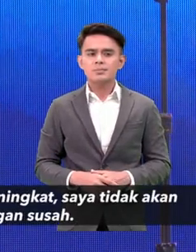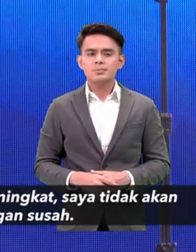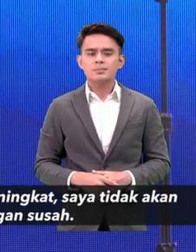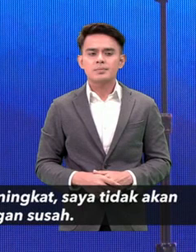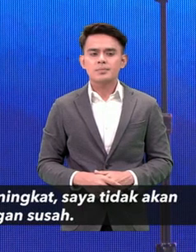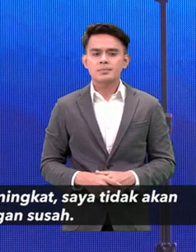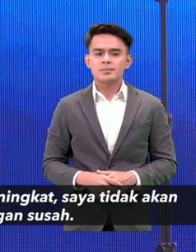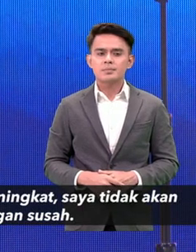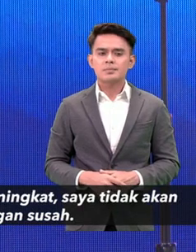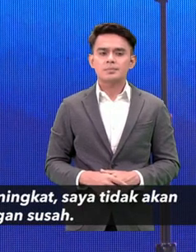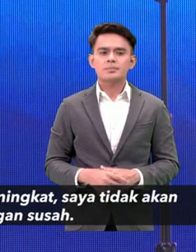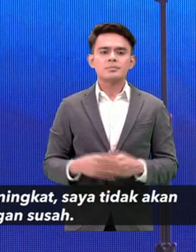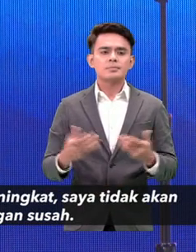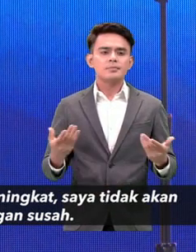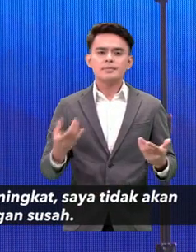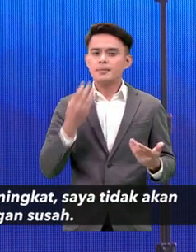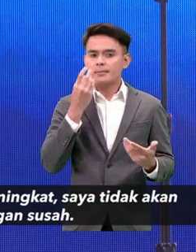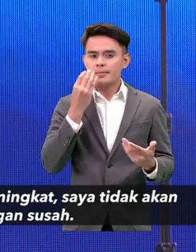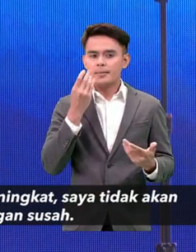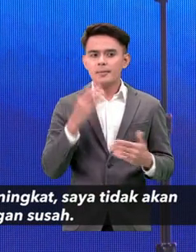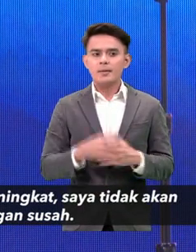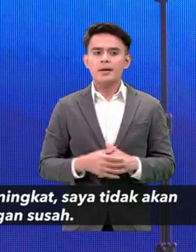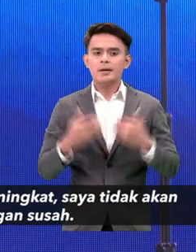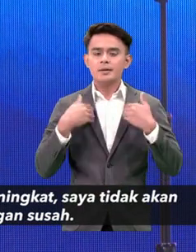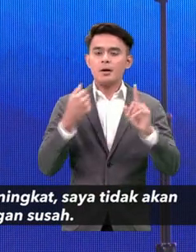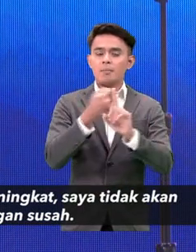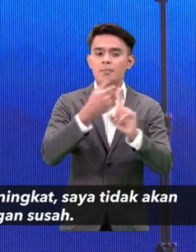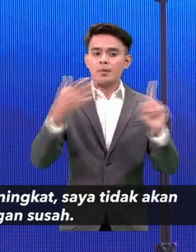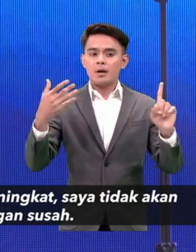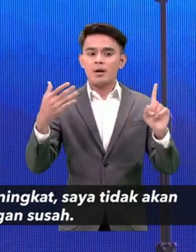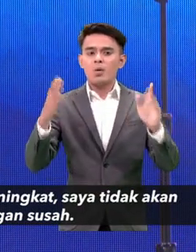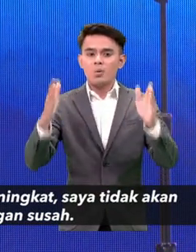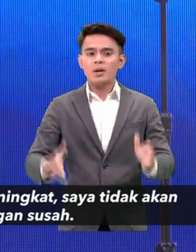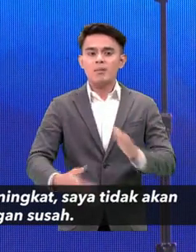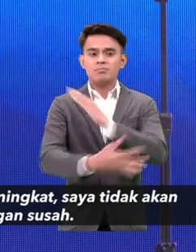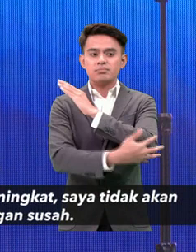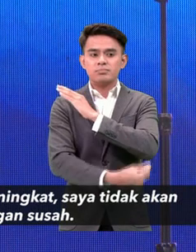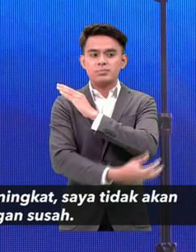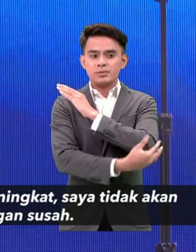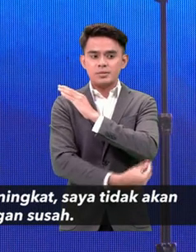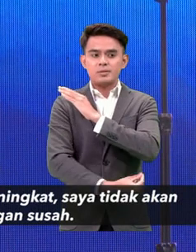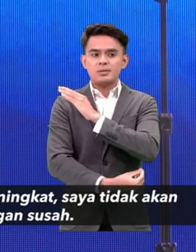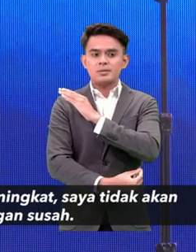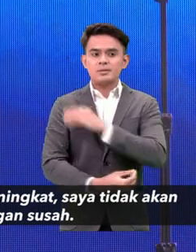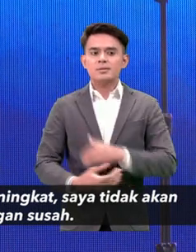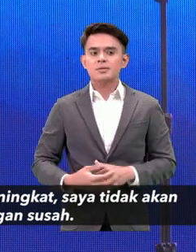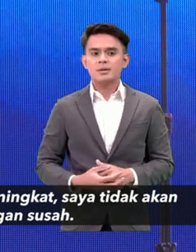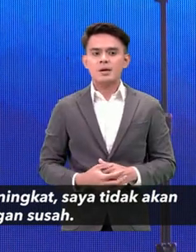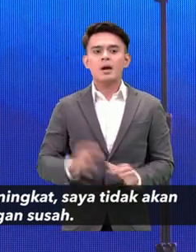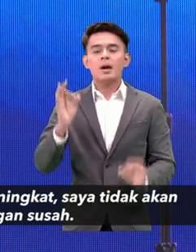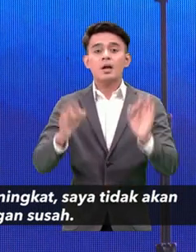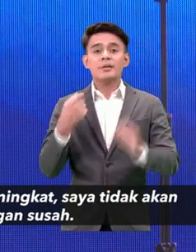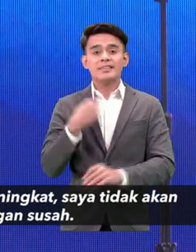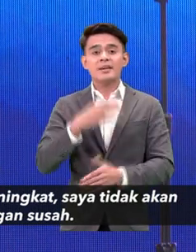measures, what if they say would impact the poor in a way? I would try, at least in this first few